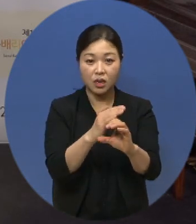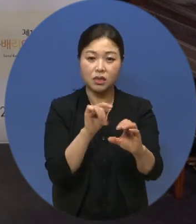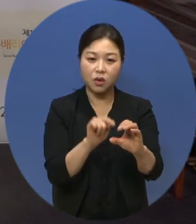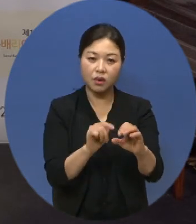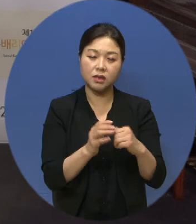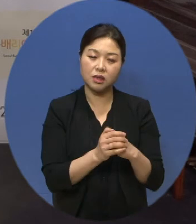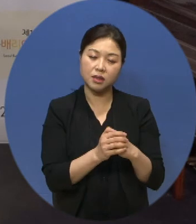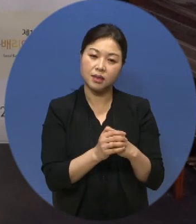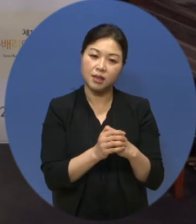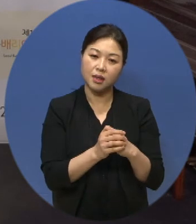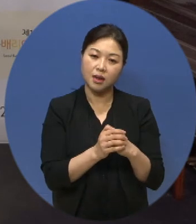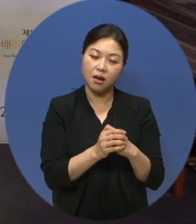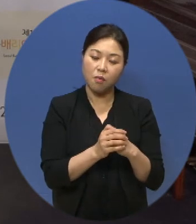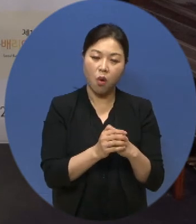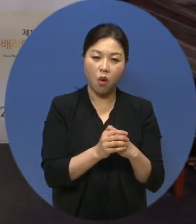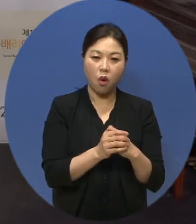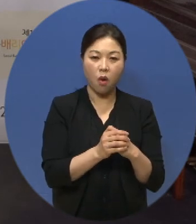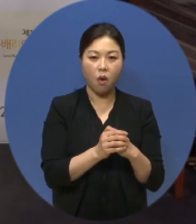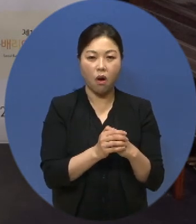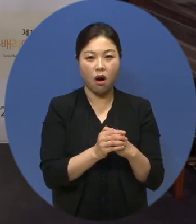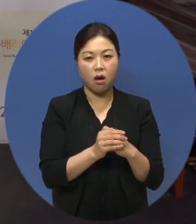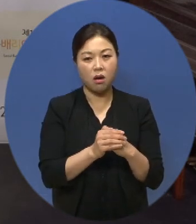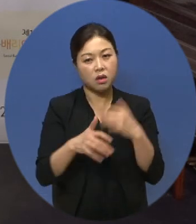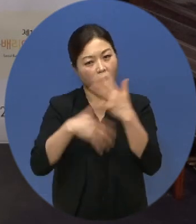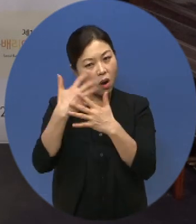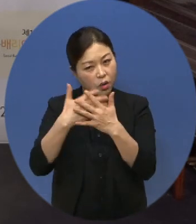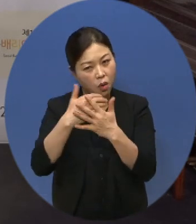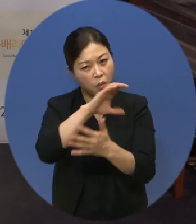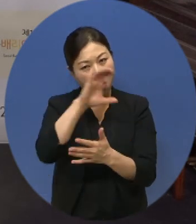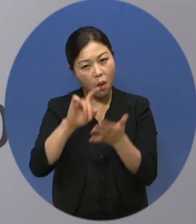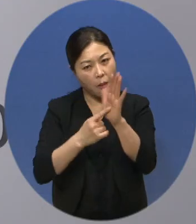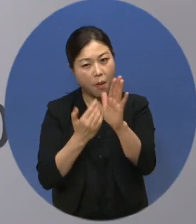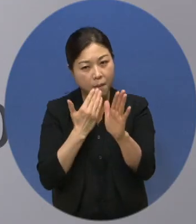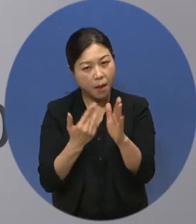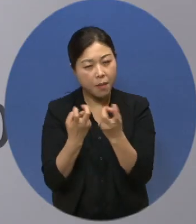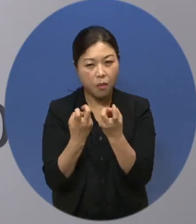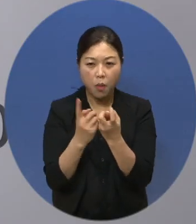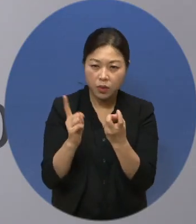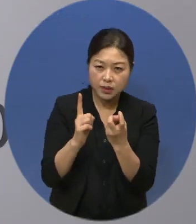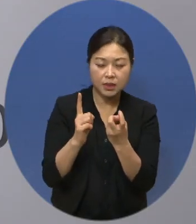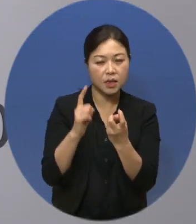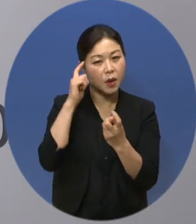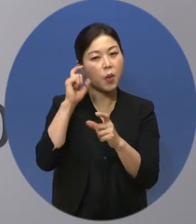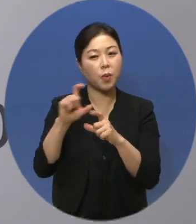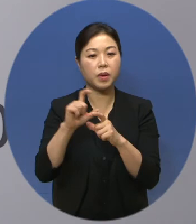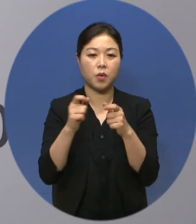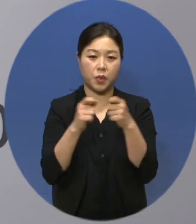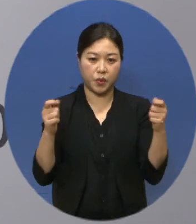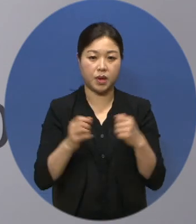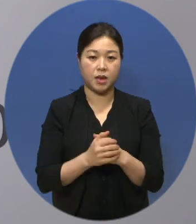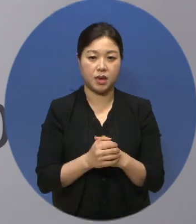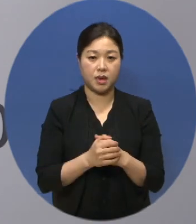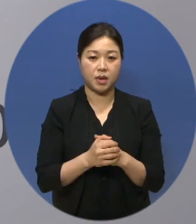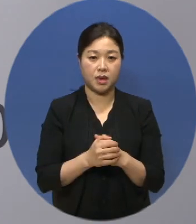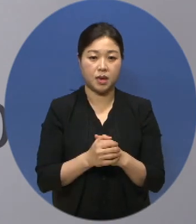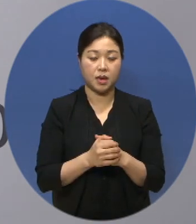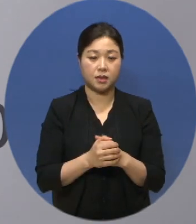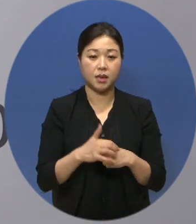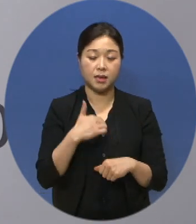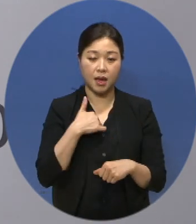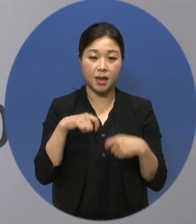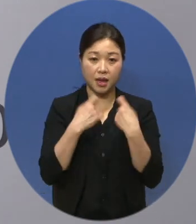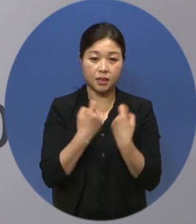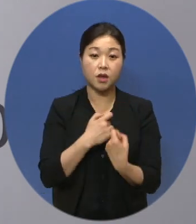얼마큼 희극화시키는 거에 대한 고민을 상당히 많이 오랫동안 했었는데 그래서 나머지 같은 장면들은 현재에 대한 어떤 바람이나 제